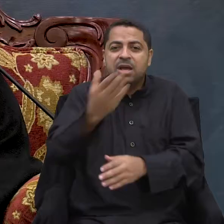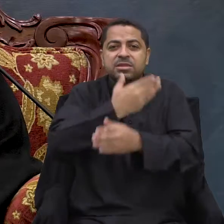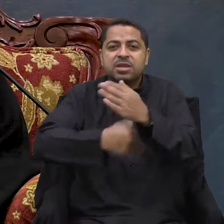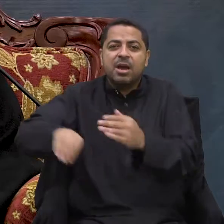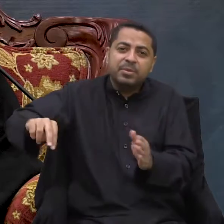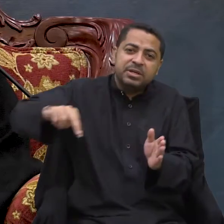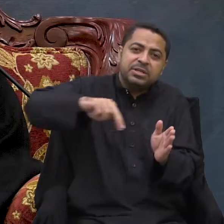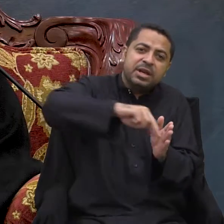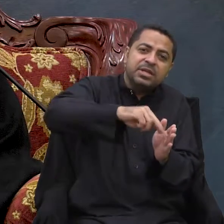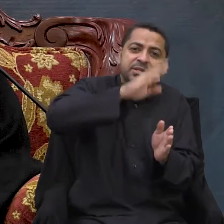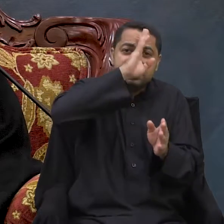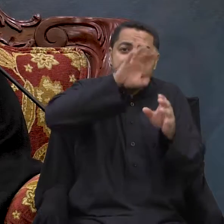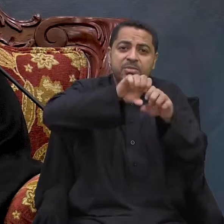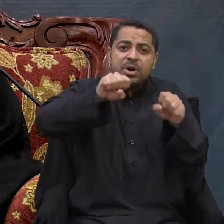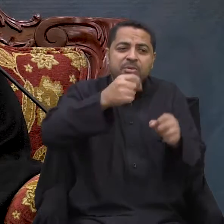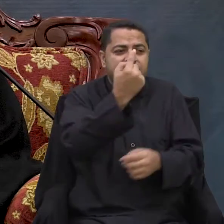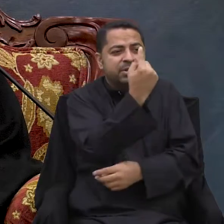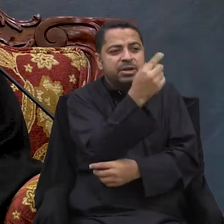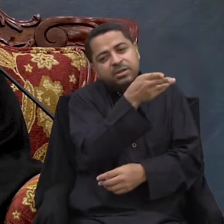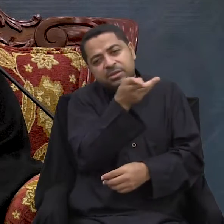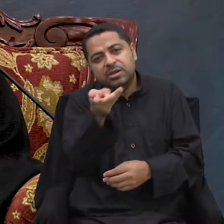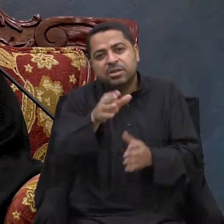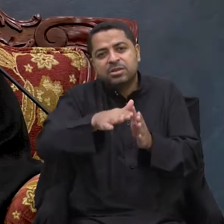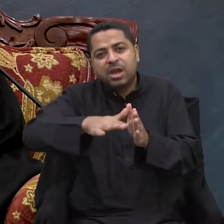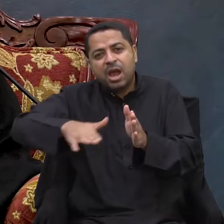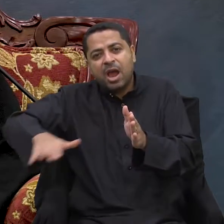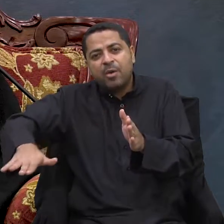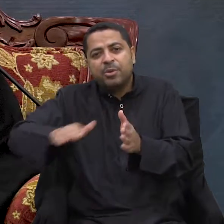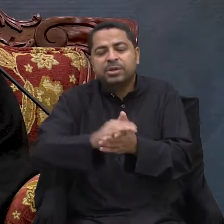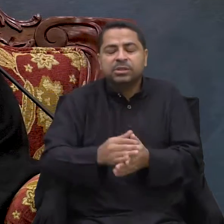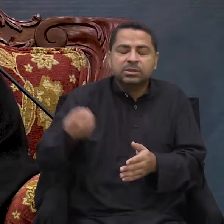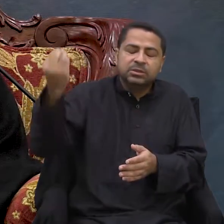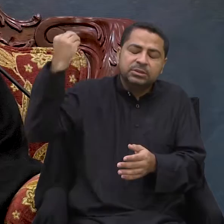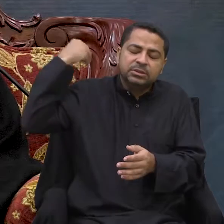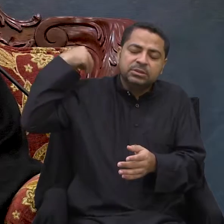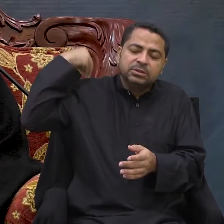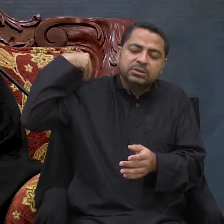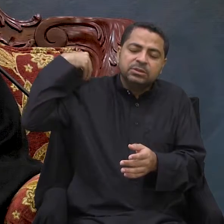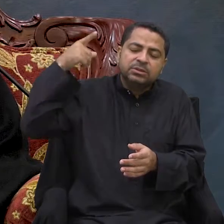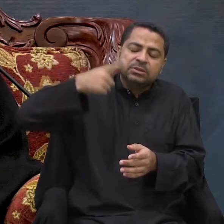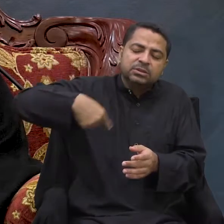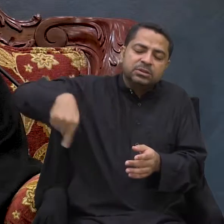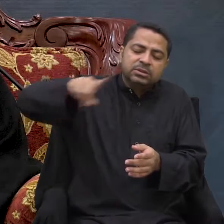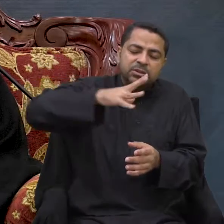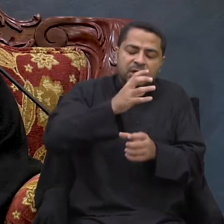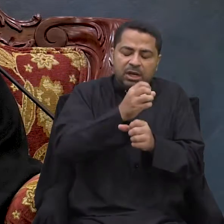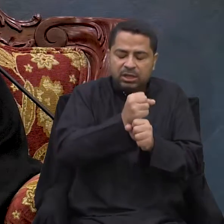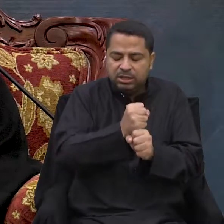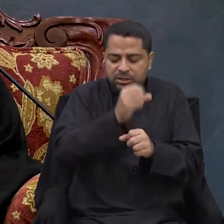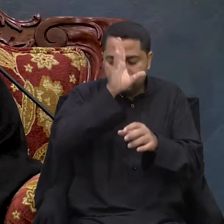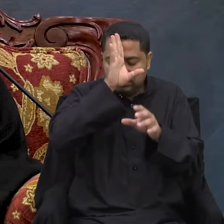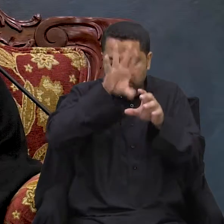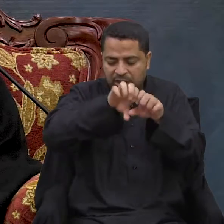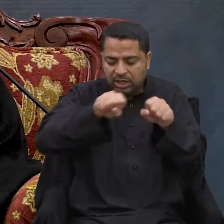مستأذنا وذهب إلى الشريعة: عظم الله أجرك يا حسين